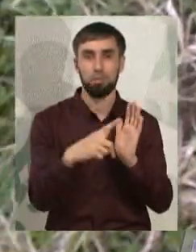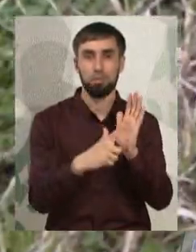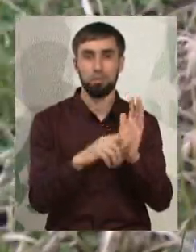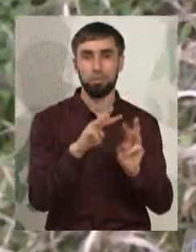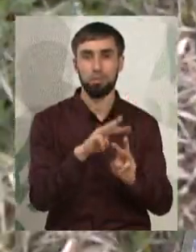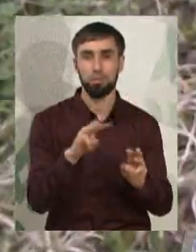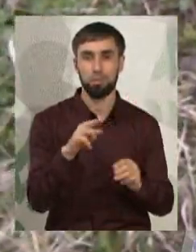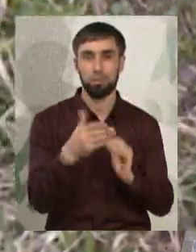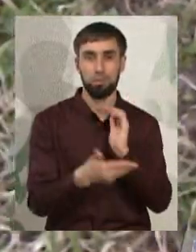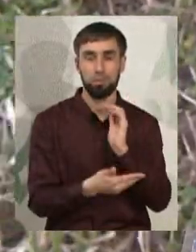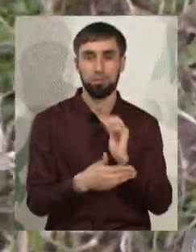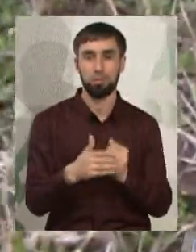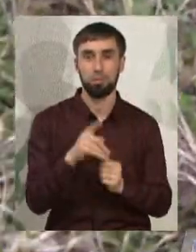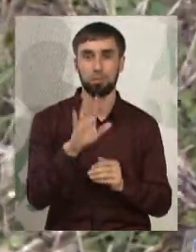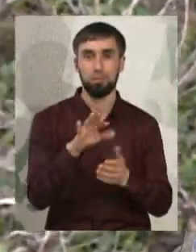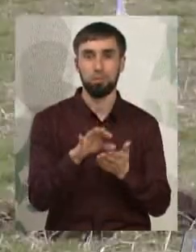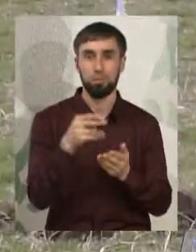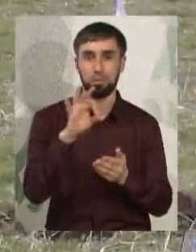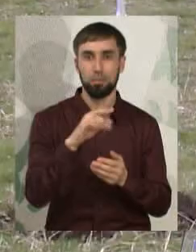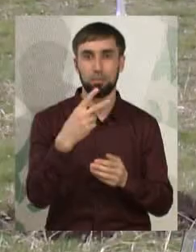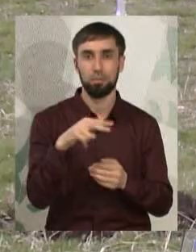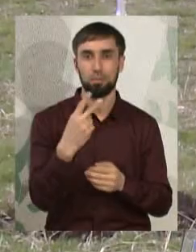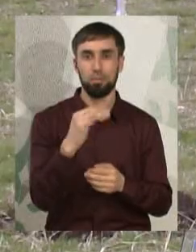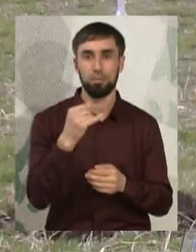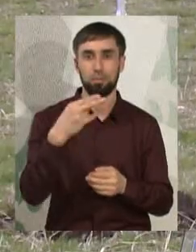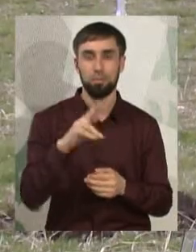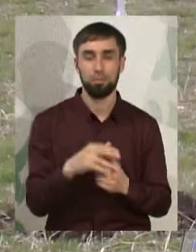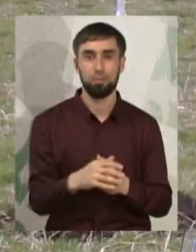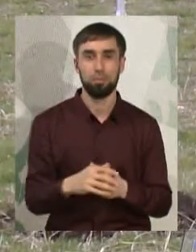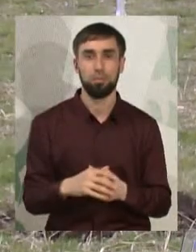продлится до памятного 22 июня. Дана Плиева, Адам Далаков, Новости 24.